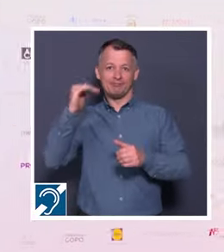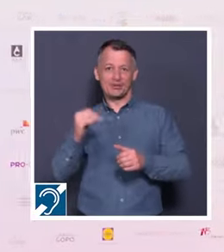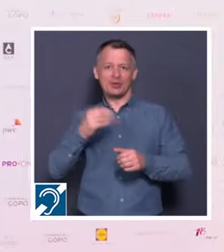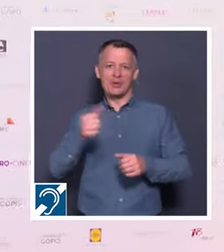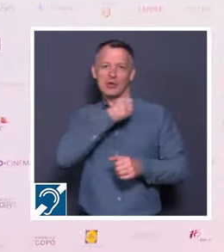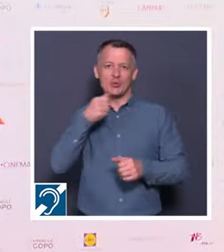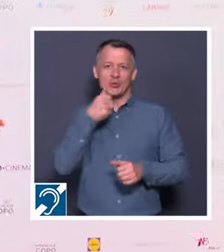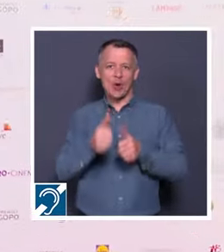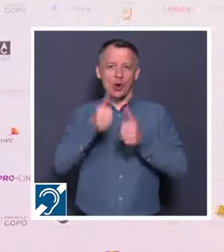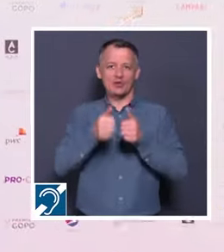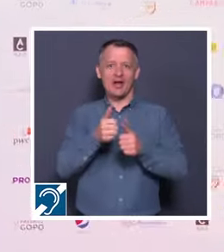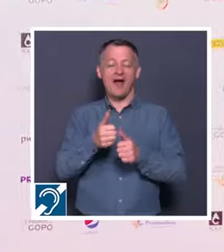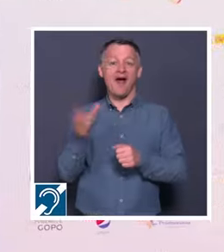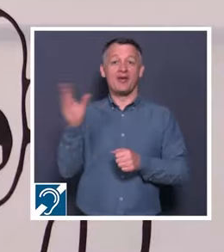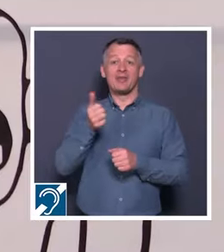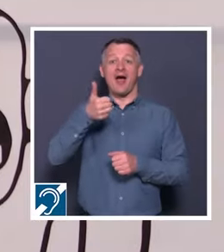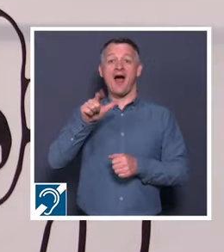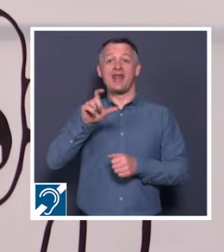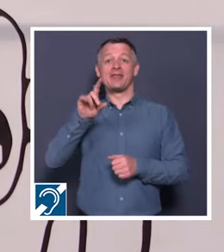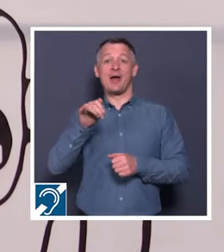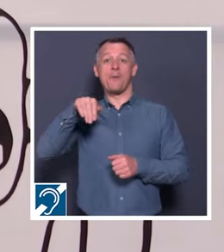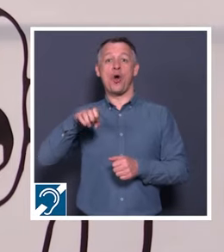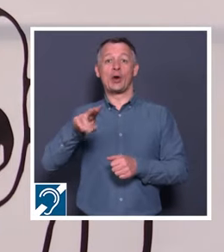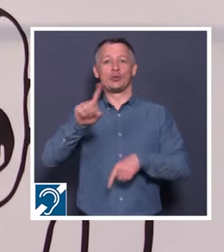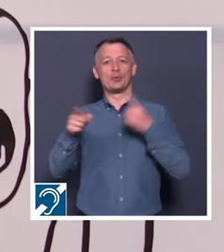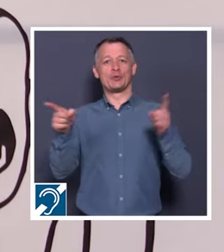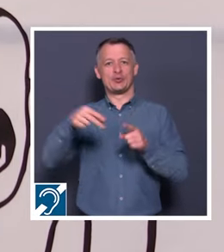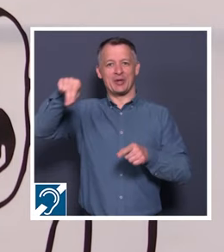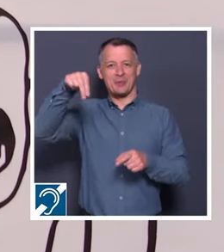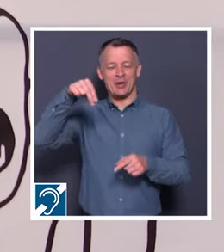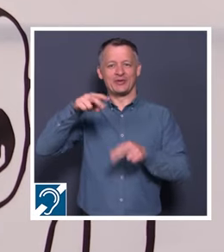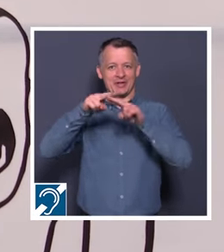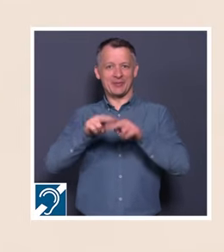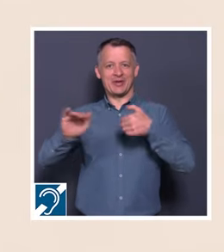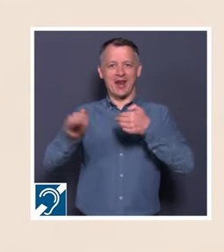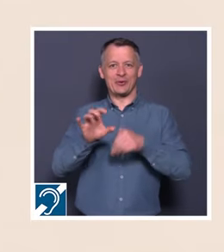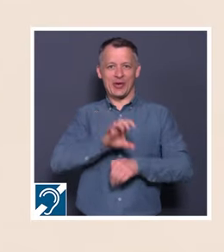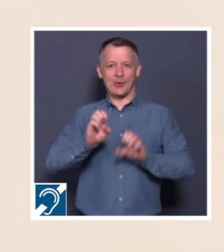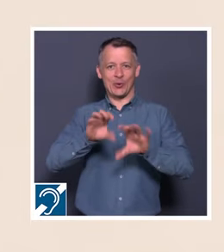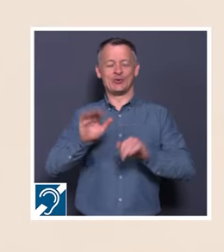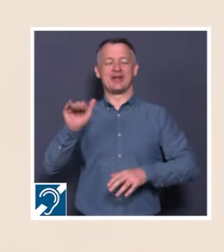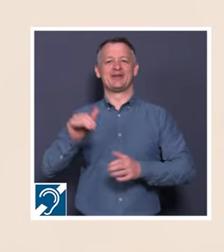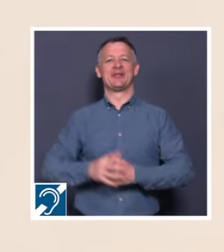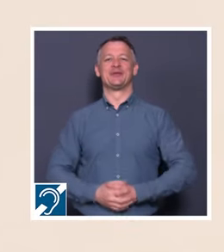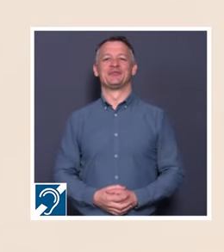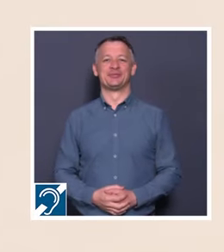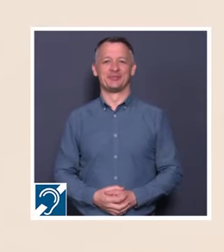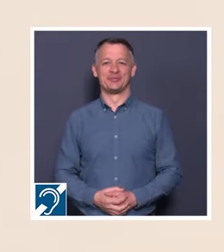competiție? Aflăm de la Alida Mocanu imediat după o scurtă pauză. Rămâneți alături de Euronews.